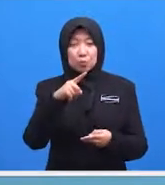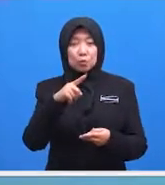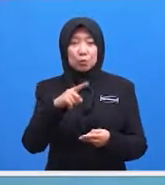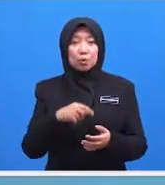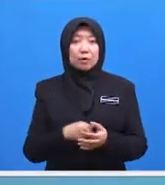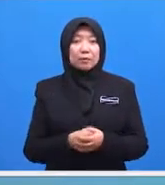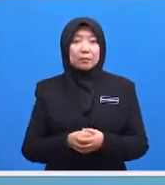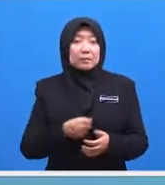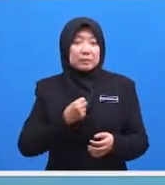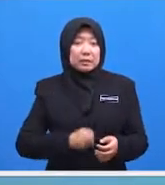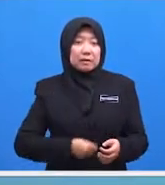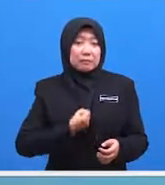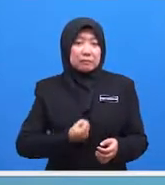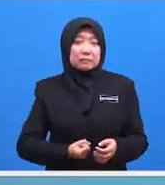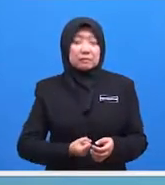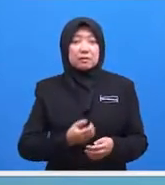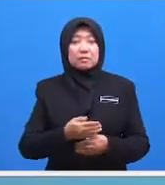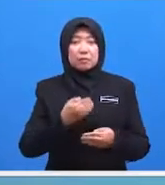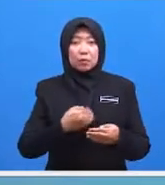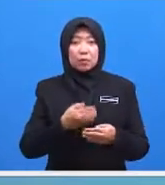sebelum makanan utama disajikan.